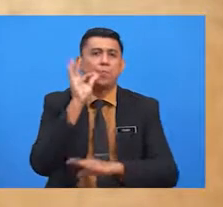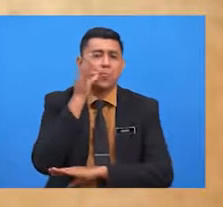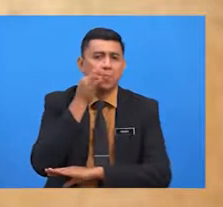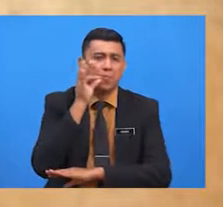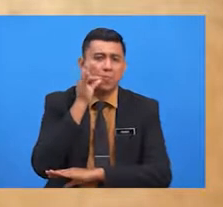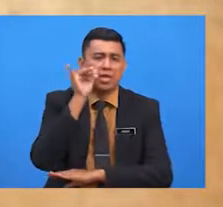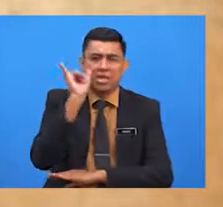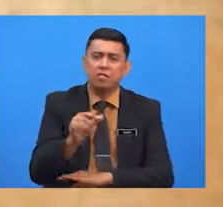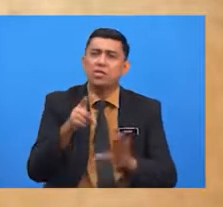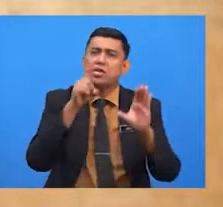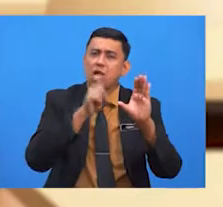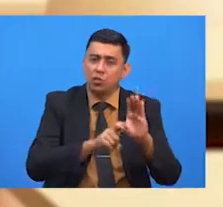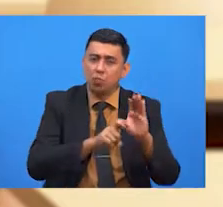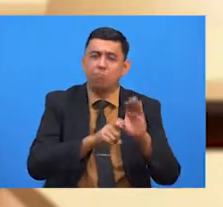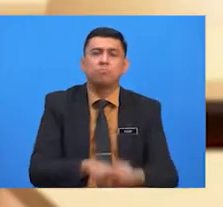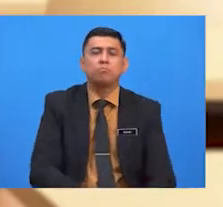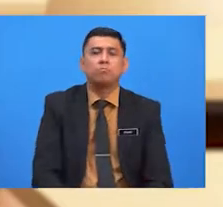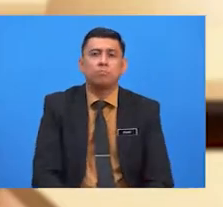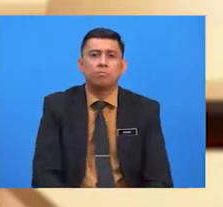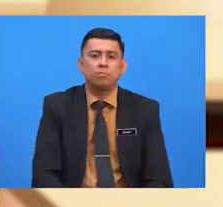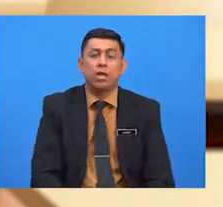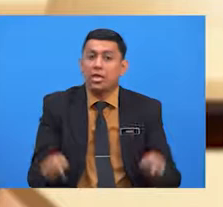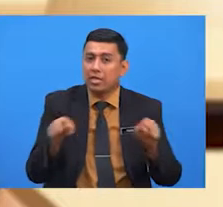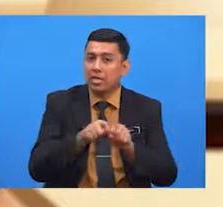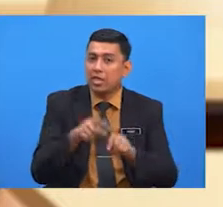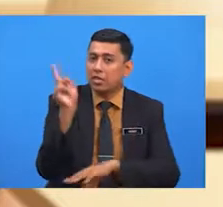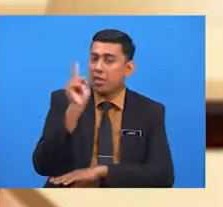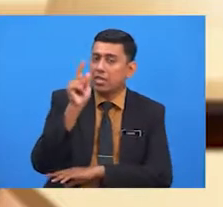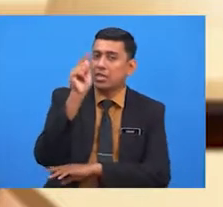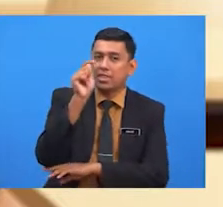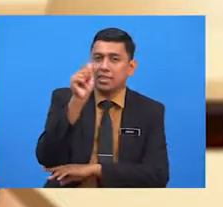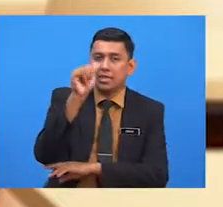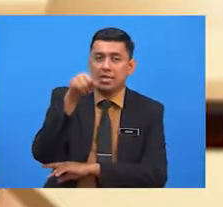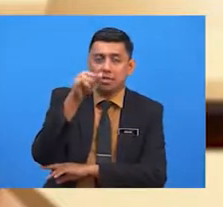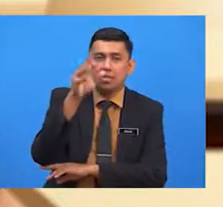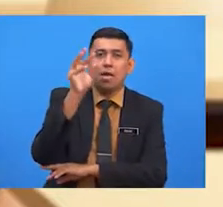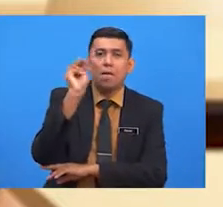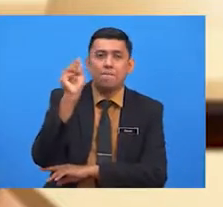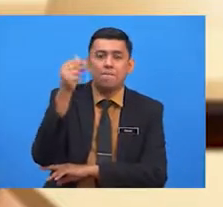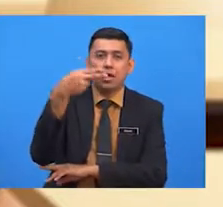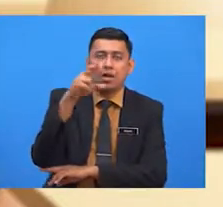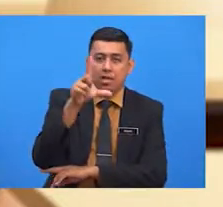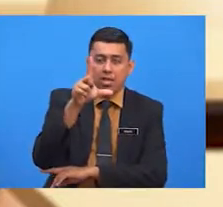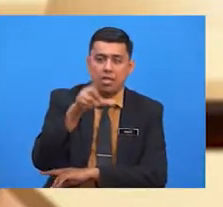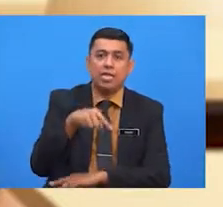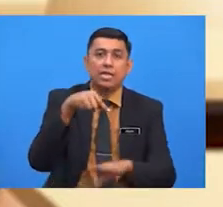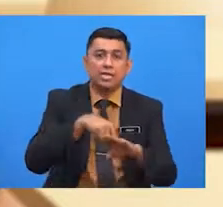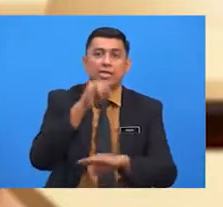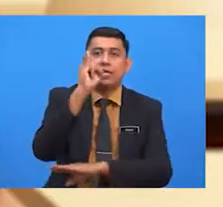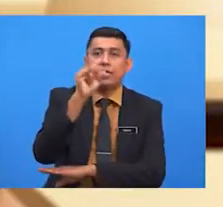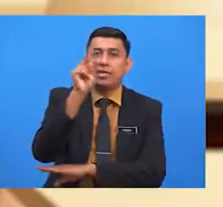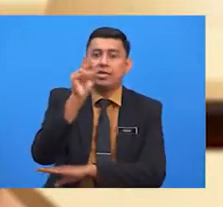yang tergantung. Seperti mana Taj Mahal di India yang dibina oleh Shah